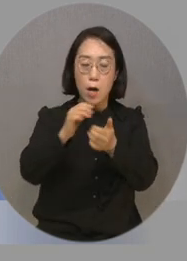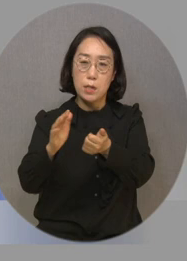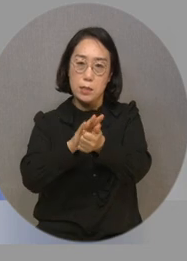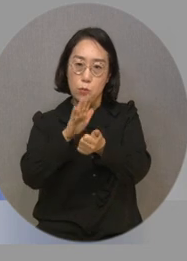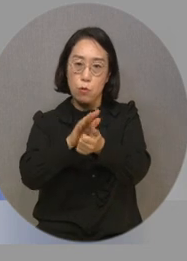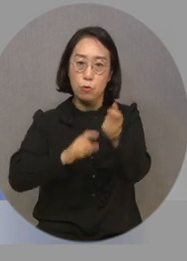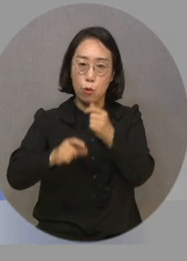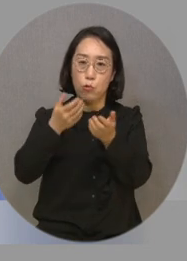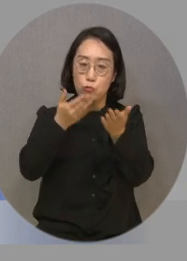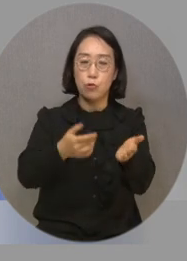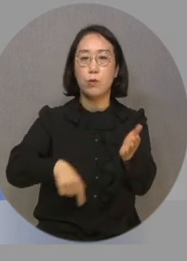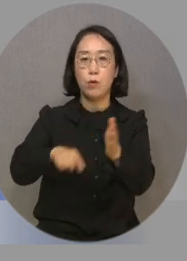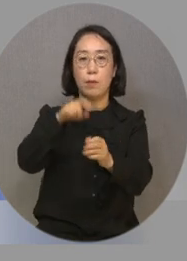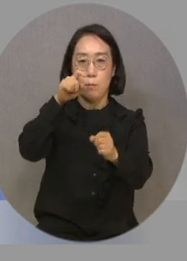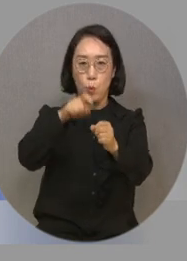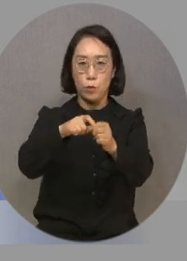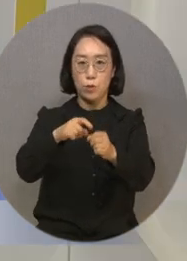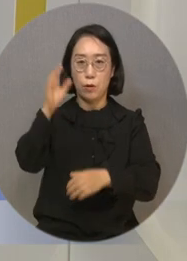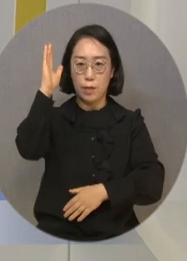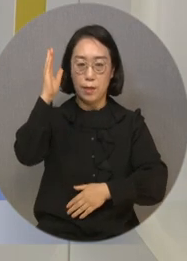강화한 것이라고 말했습니다